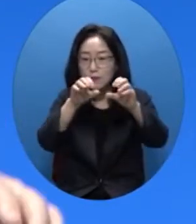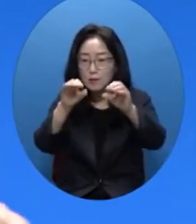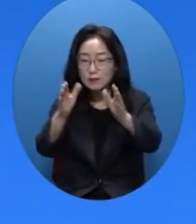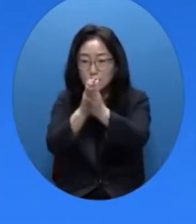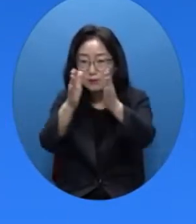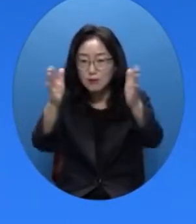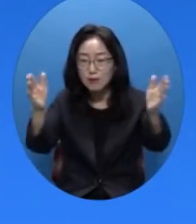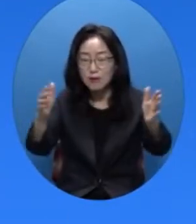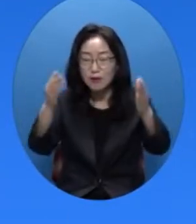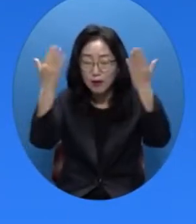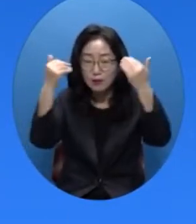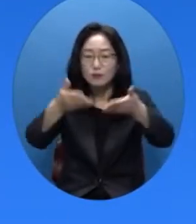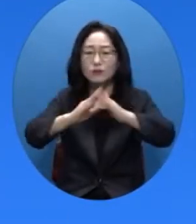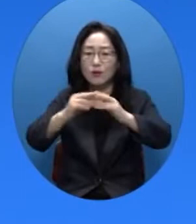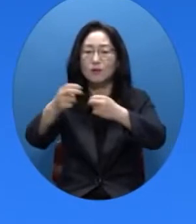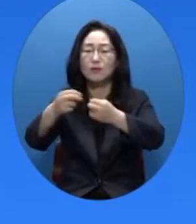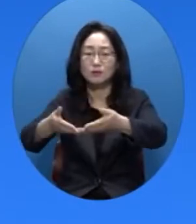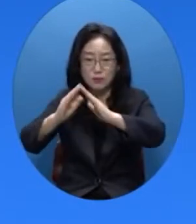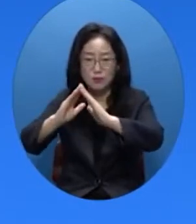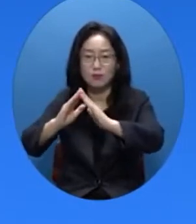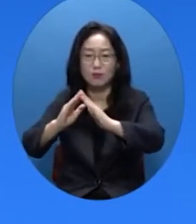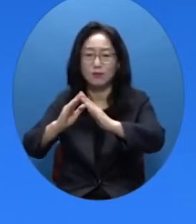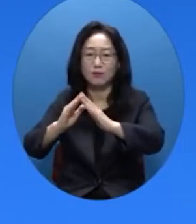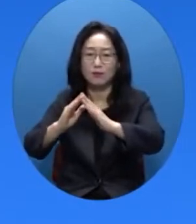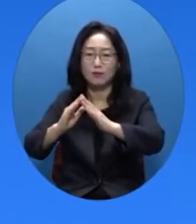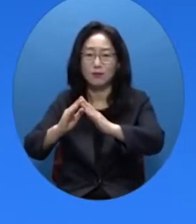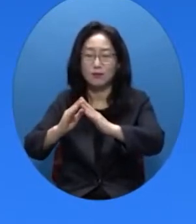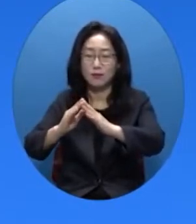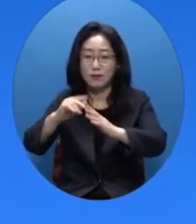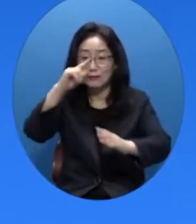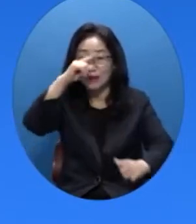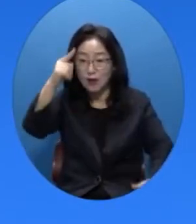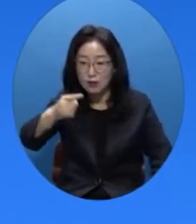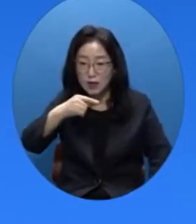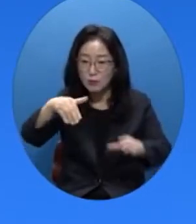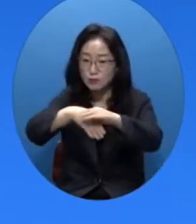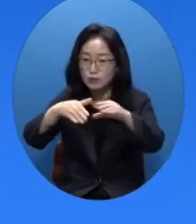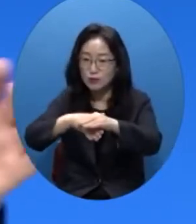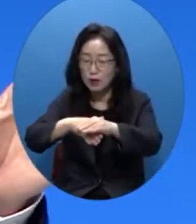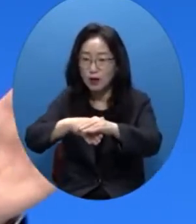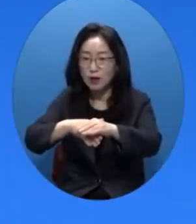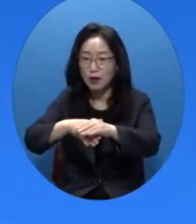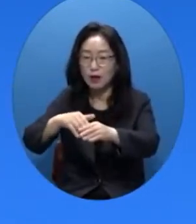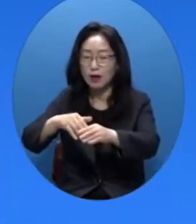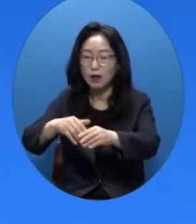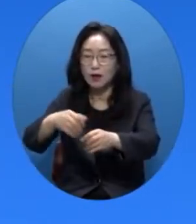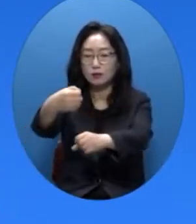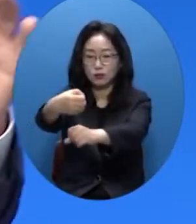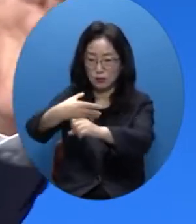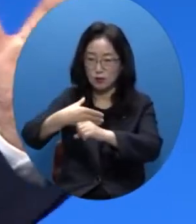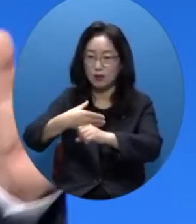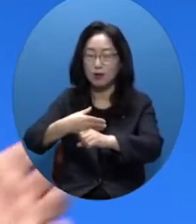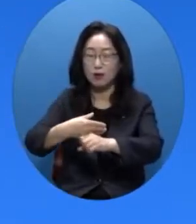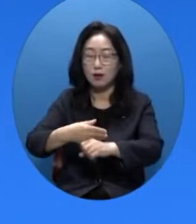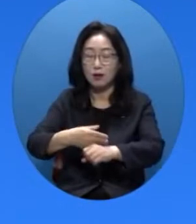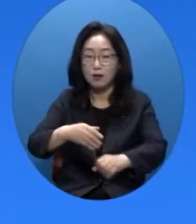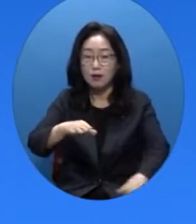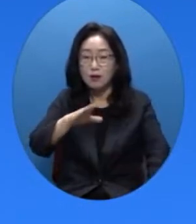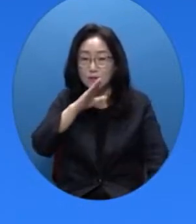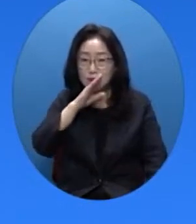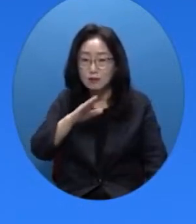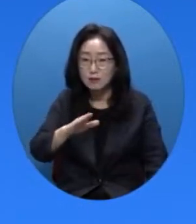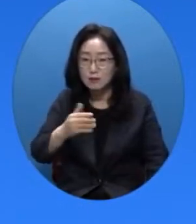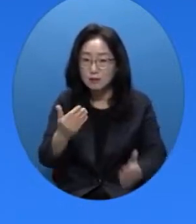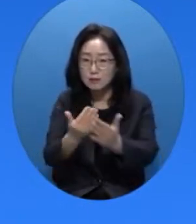학교가 쓰고 병원이 쓰고 서양 문화가 들어오고 우리 근대와 대학의 오든